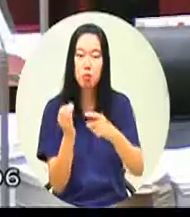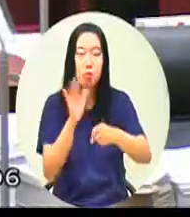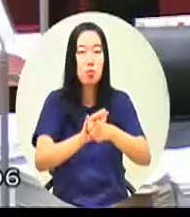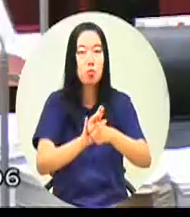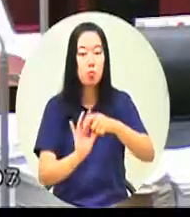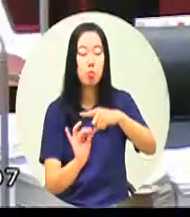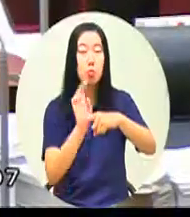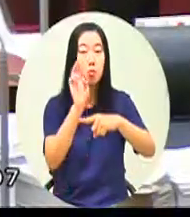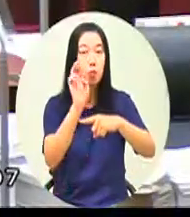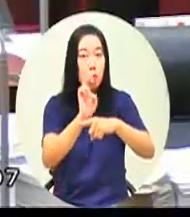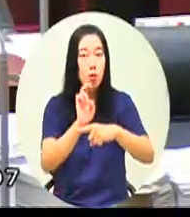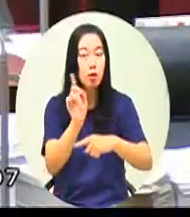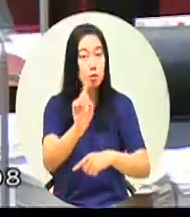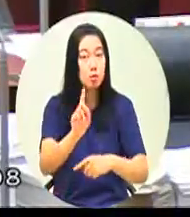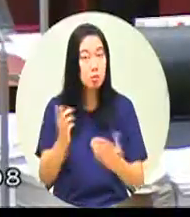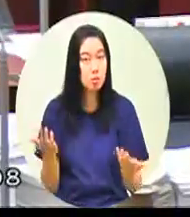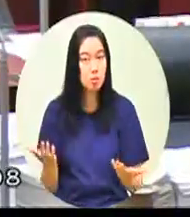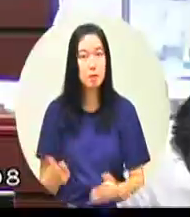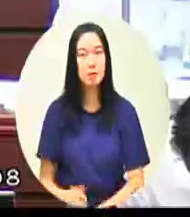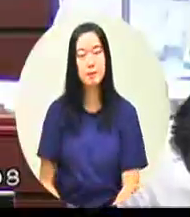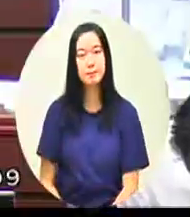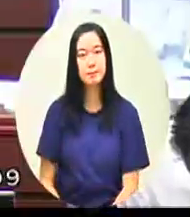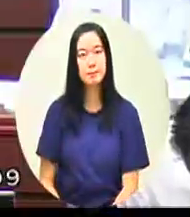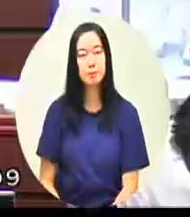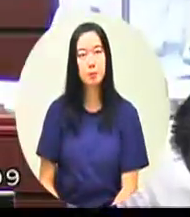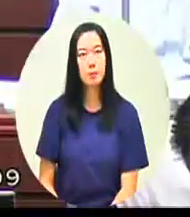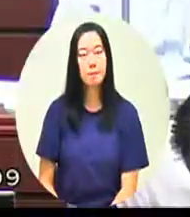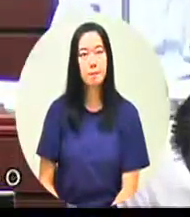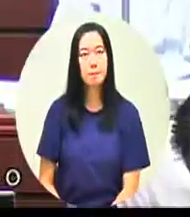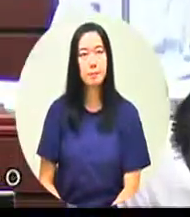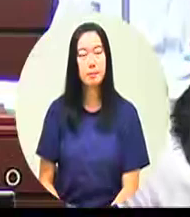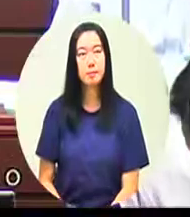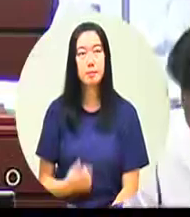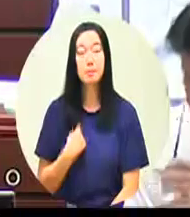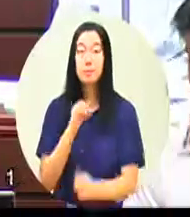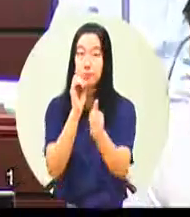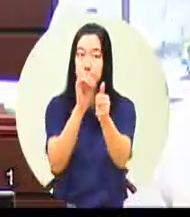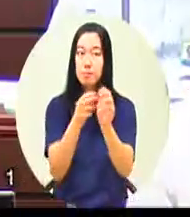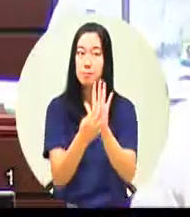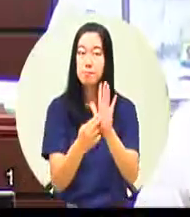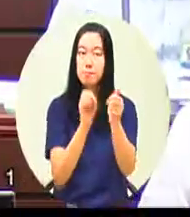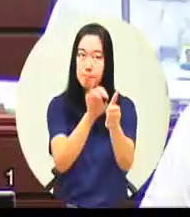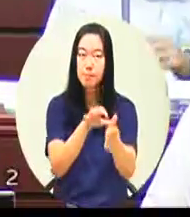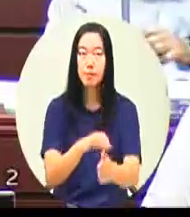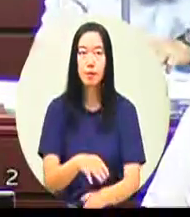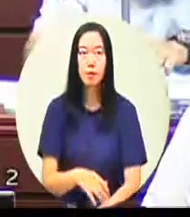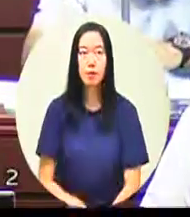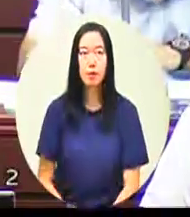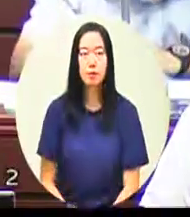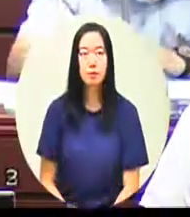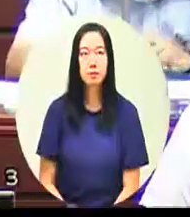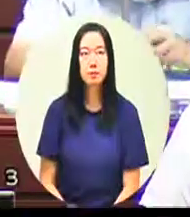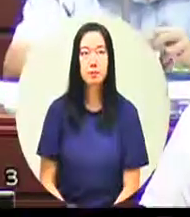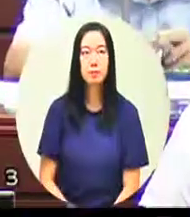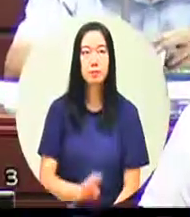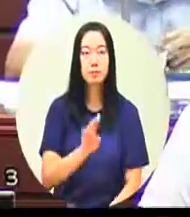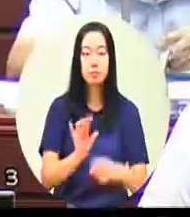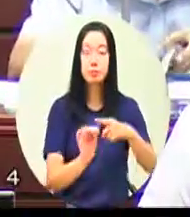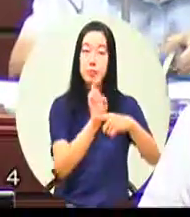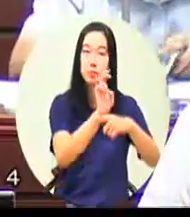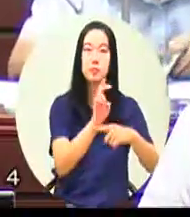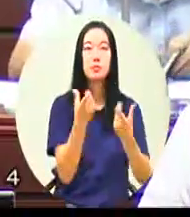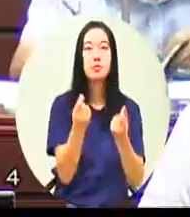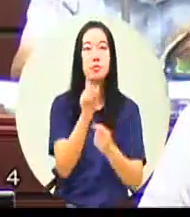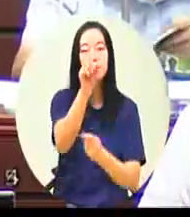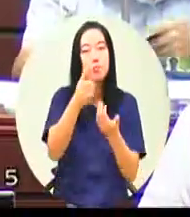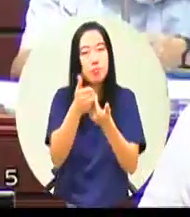请 蔡局长领导。 谢谢主席，谢谢林毅。那个中研对我们农民的关心，伊也两成，应该是一分地啦，